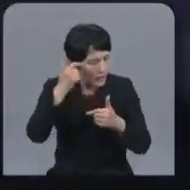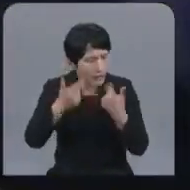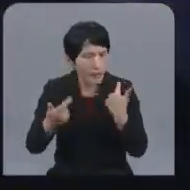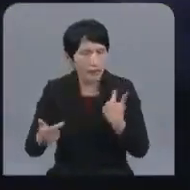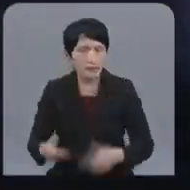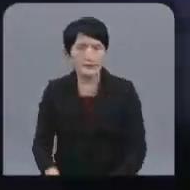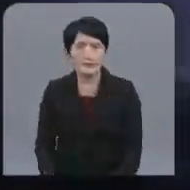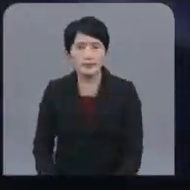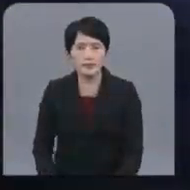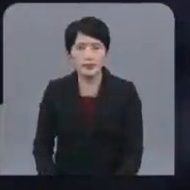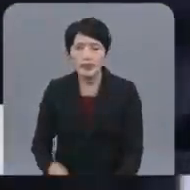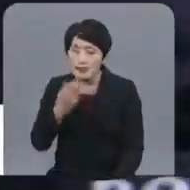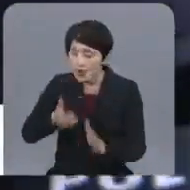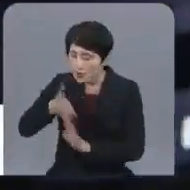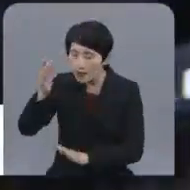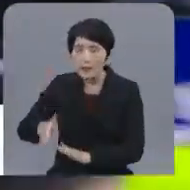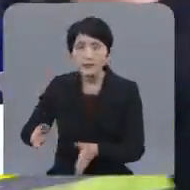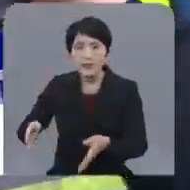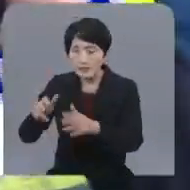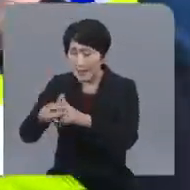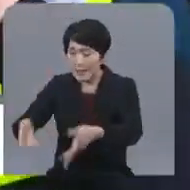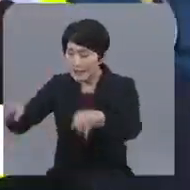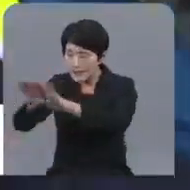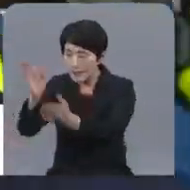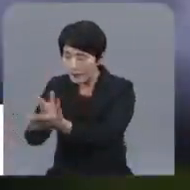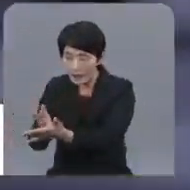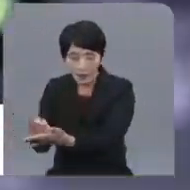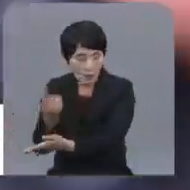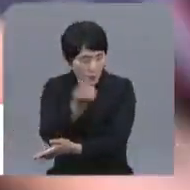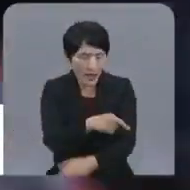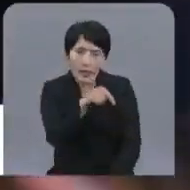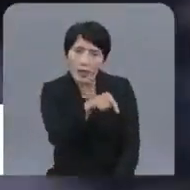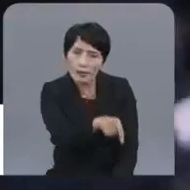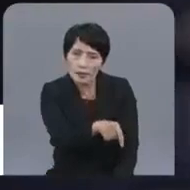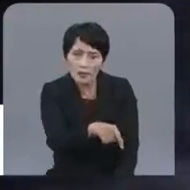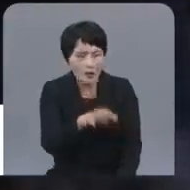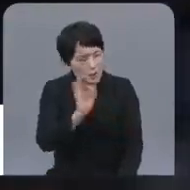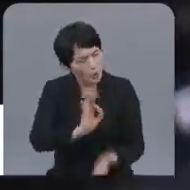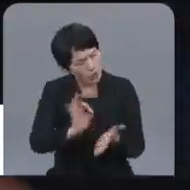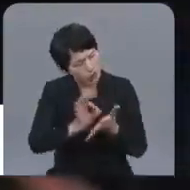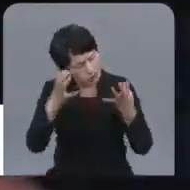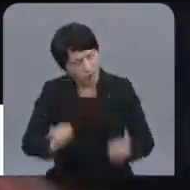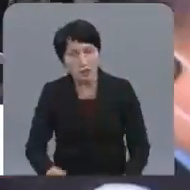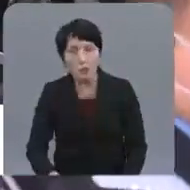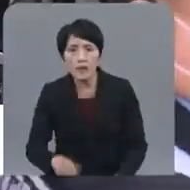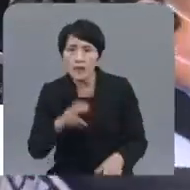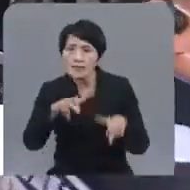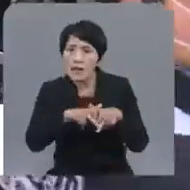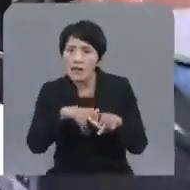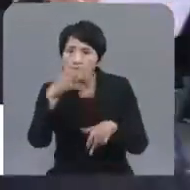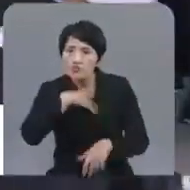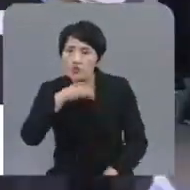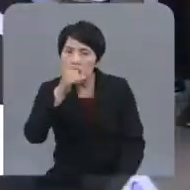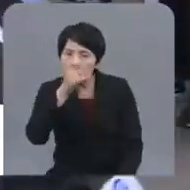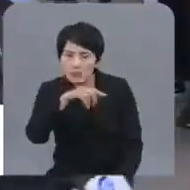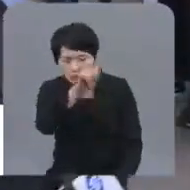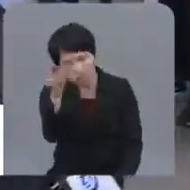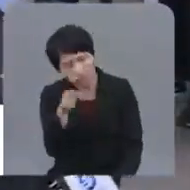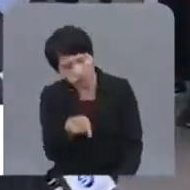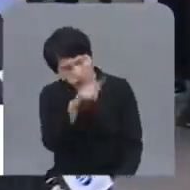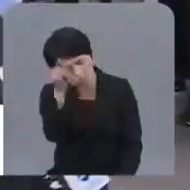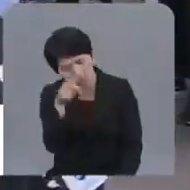die U-Bahn unter keinen Umständen stoppen dürfen beide Seiten weisen nicht nur hinsichtlich des Budgets für das